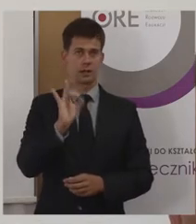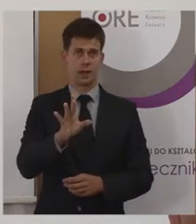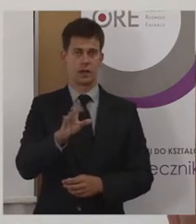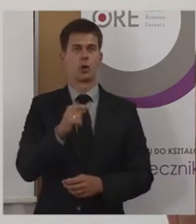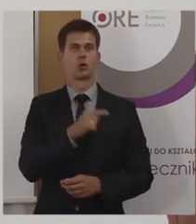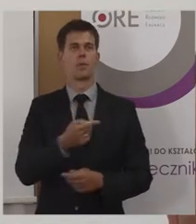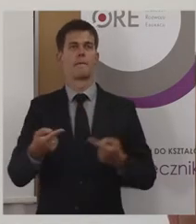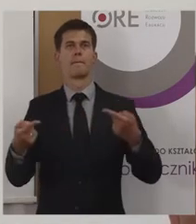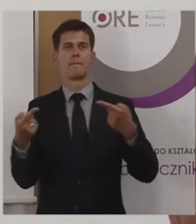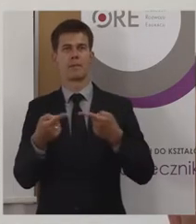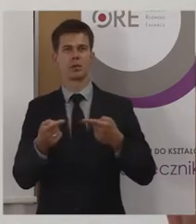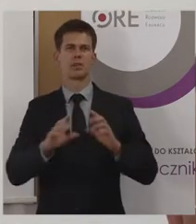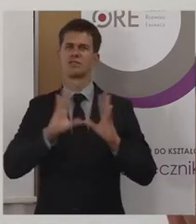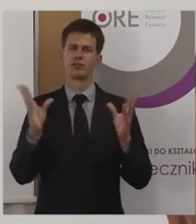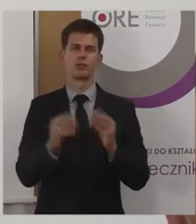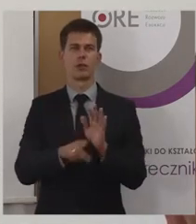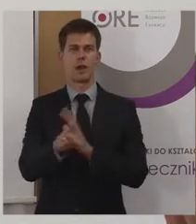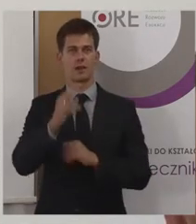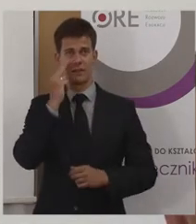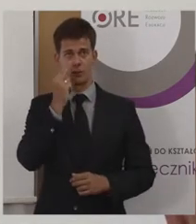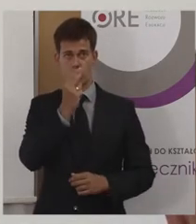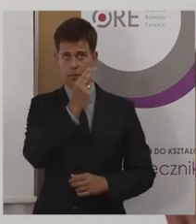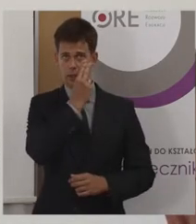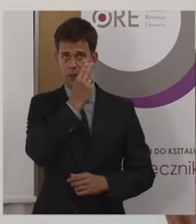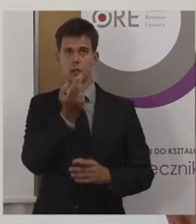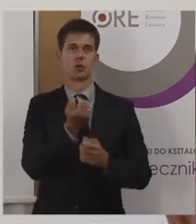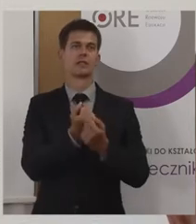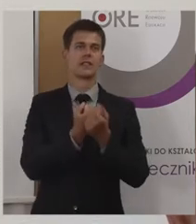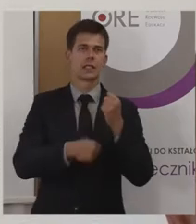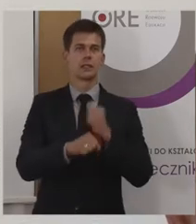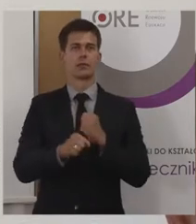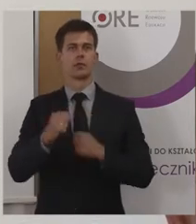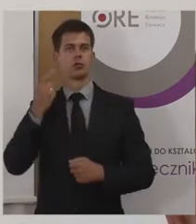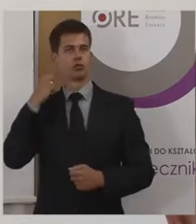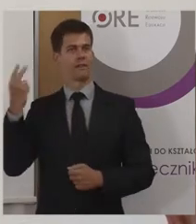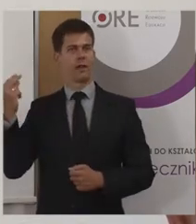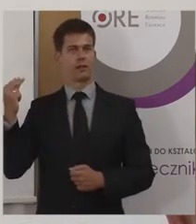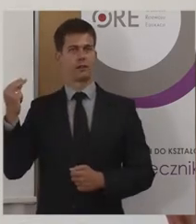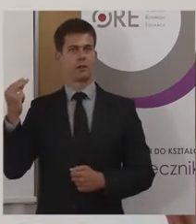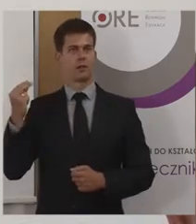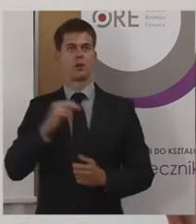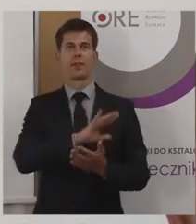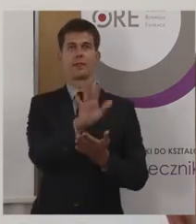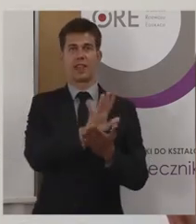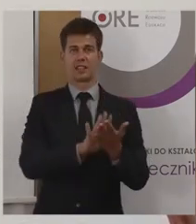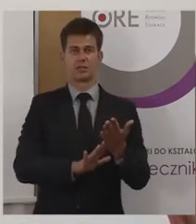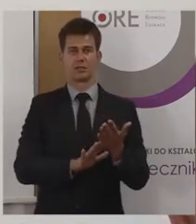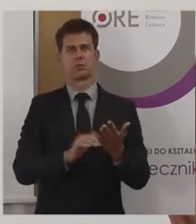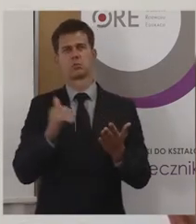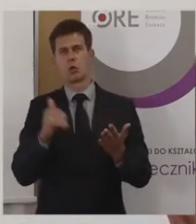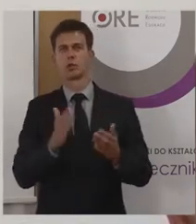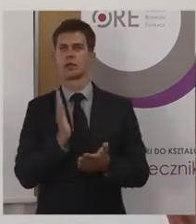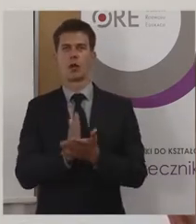wszystkie treści dla osób niewidomych zastąpić wersją dźwiękową. Tekst jest możliwy do czytania przez komputer, obrazki